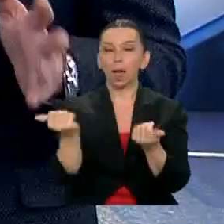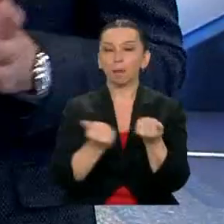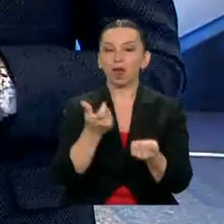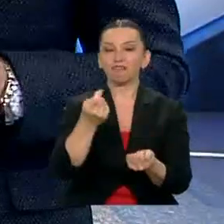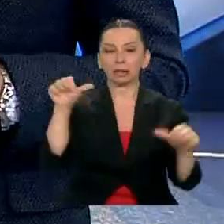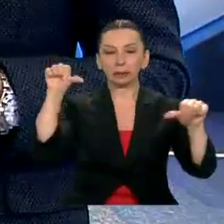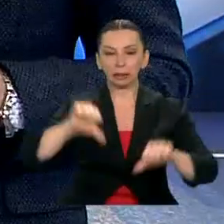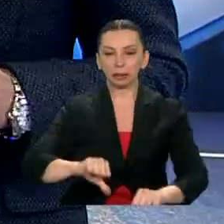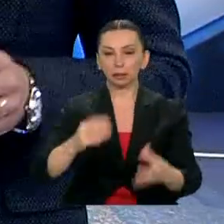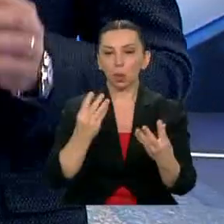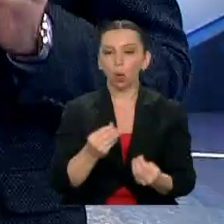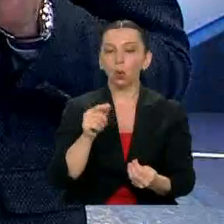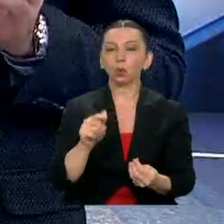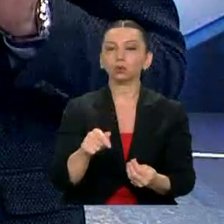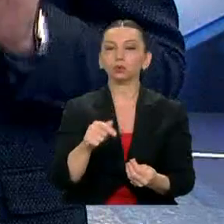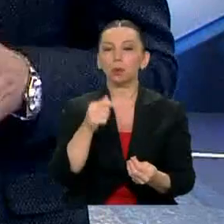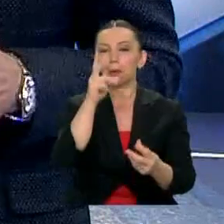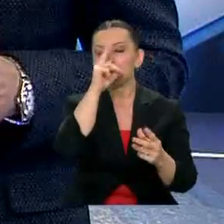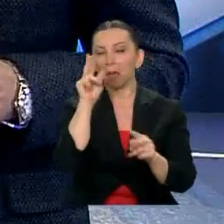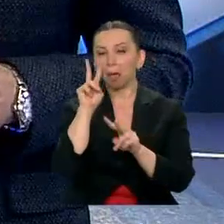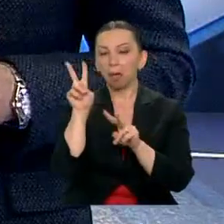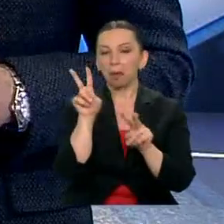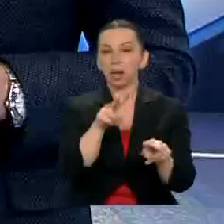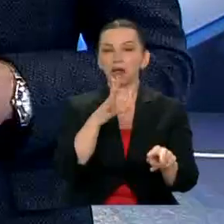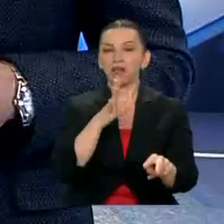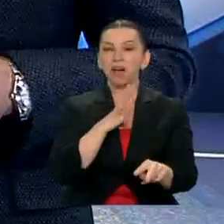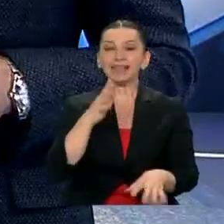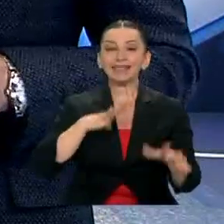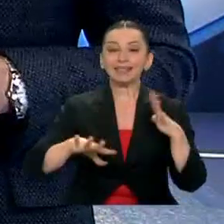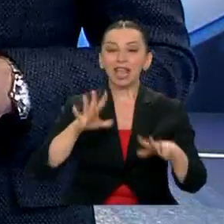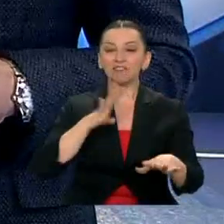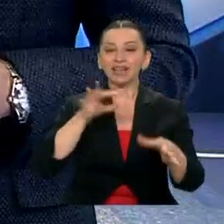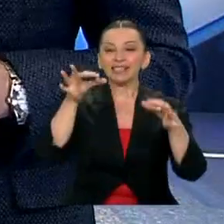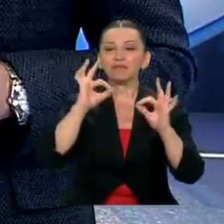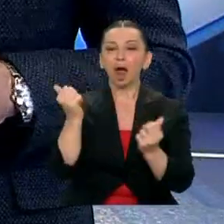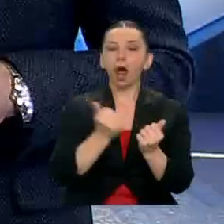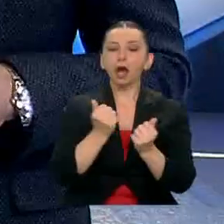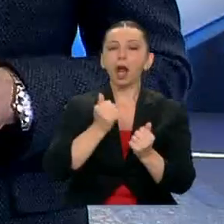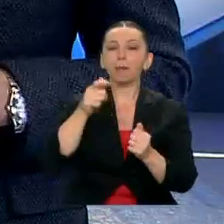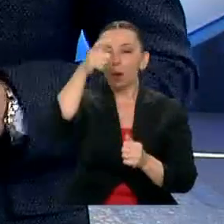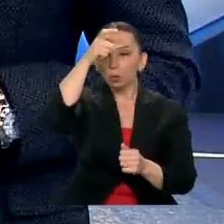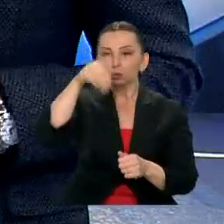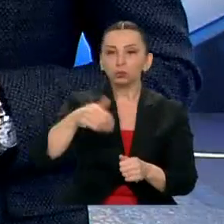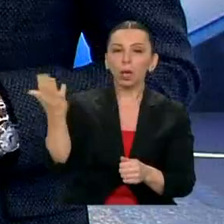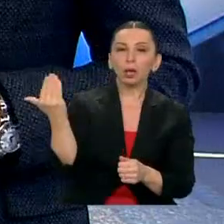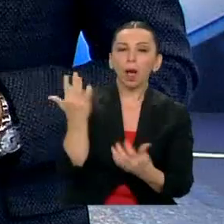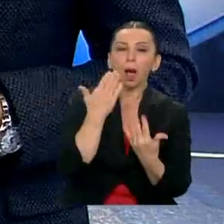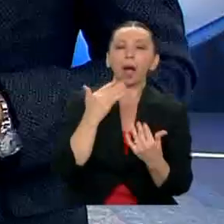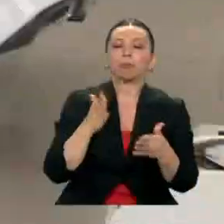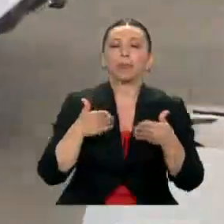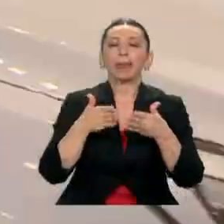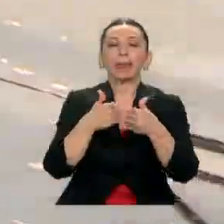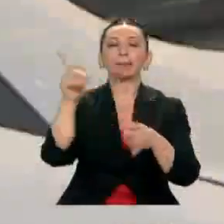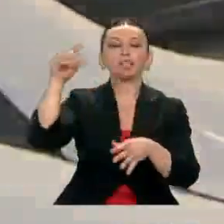fiyatları indirime gidince ilgi o kadar arttı ki sıfır otomobiller daha ülkeye gelmeden gemideyken satıldı.